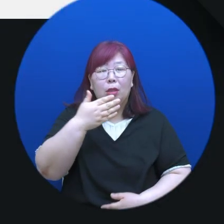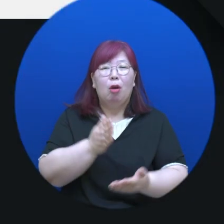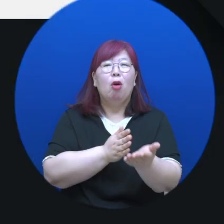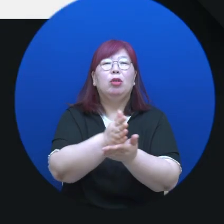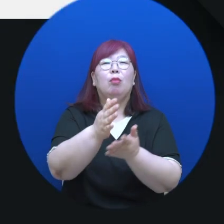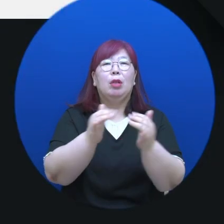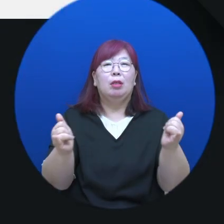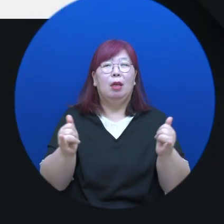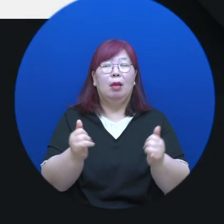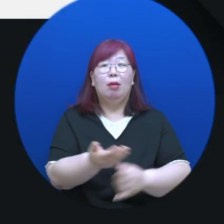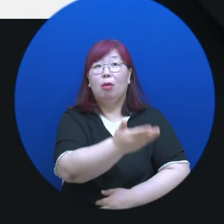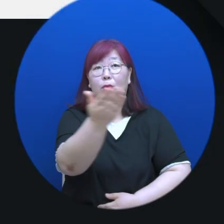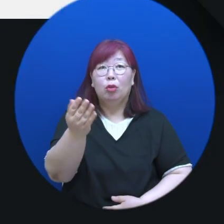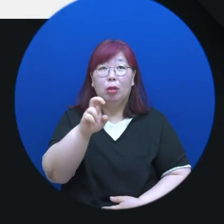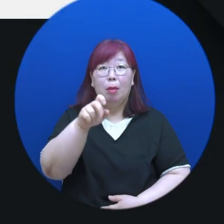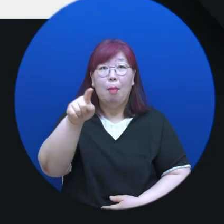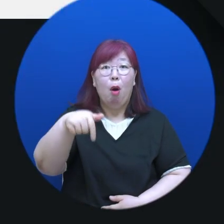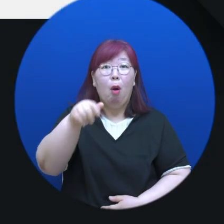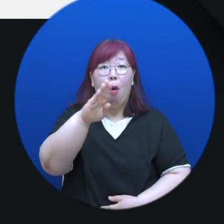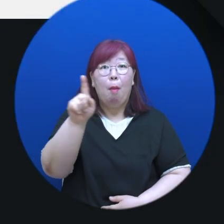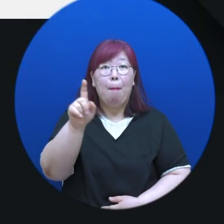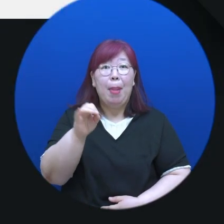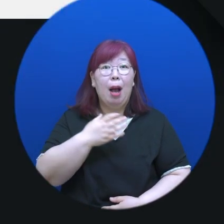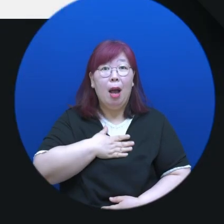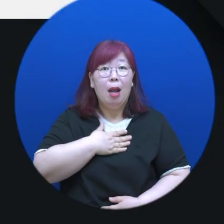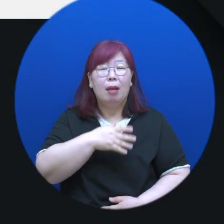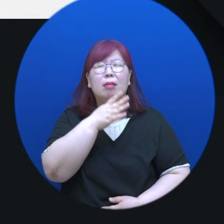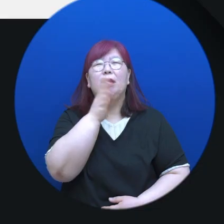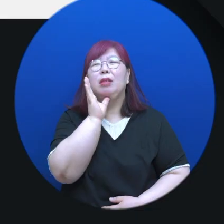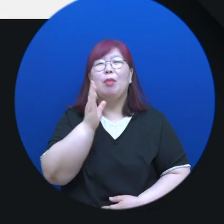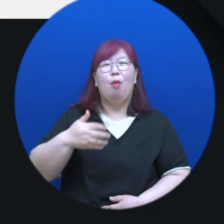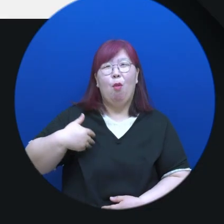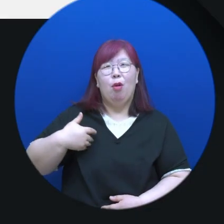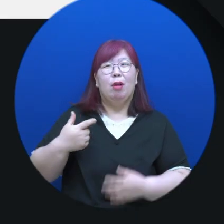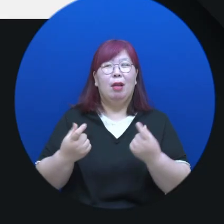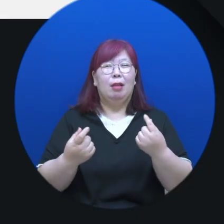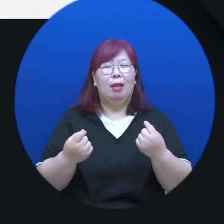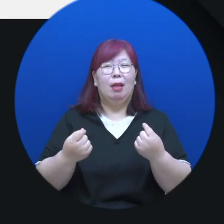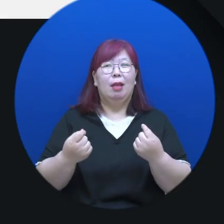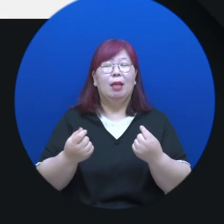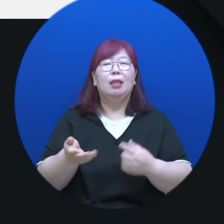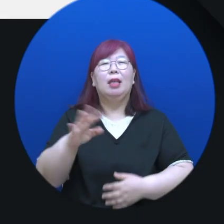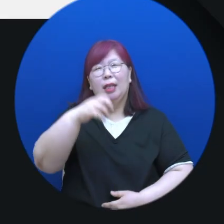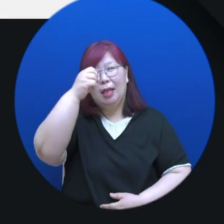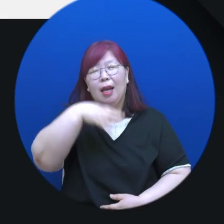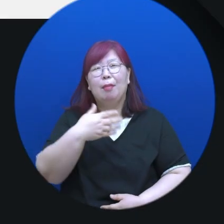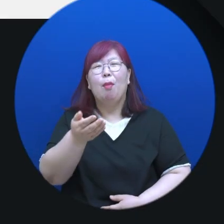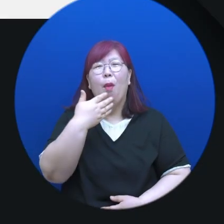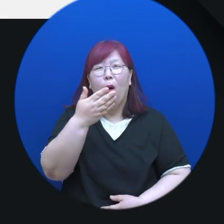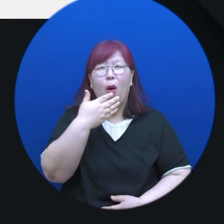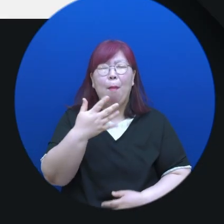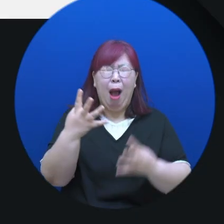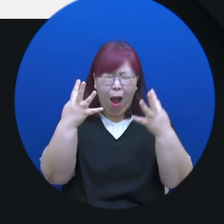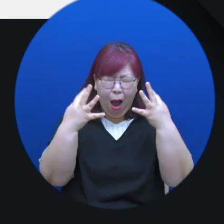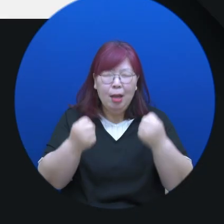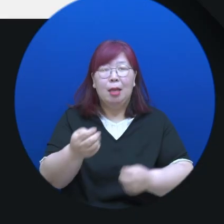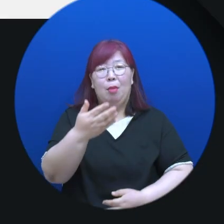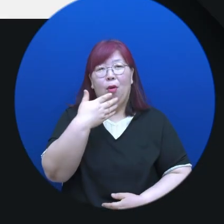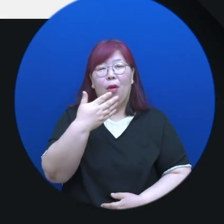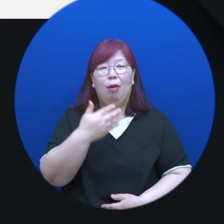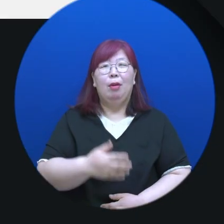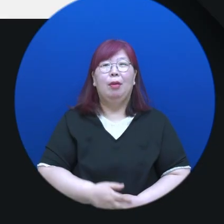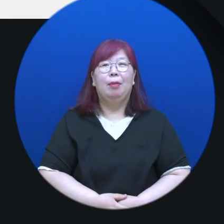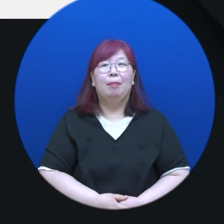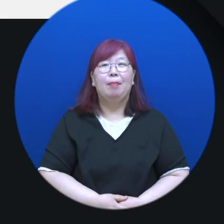먹방 혹시 아세요? 어르신들은 잘 이해가 안 될 거예요. 그냥 먹는데 그걸 찍어 올리는 거예요. 엄청나게 많이 봅니다.